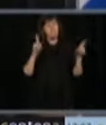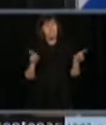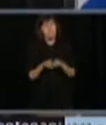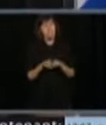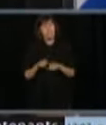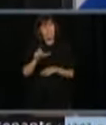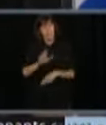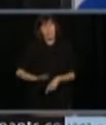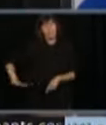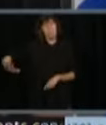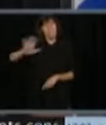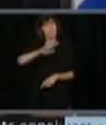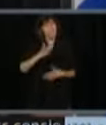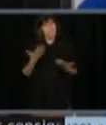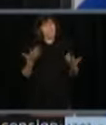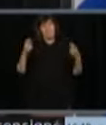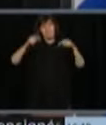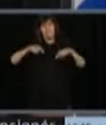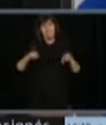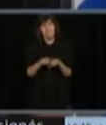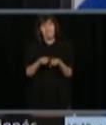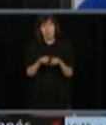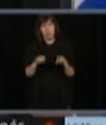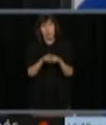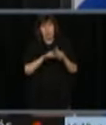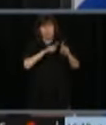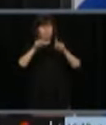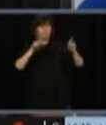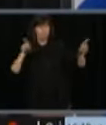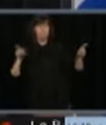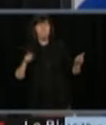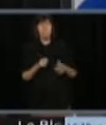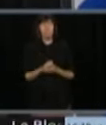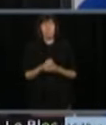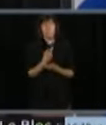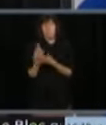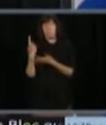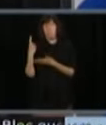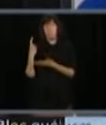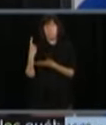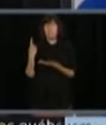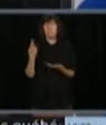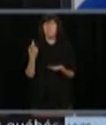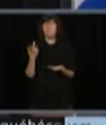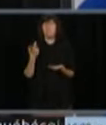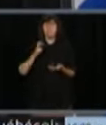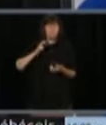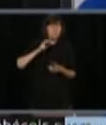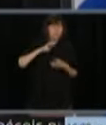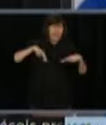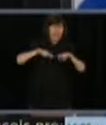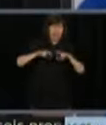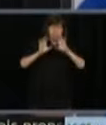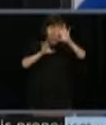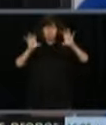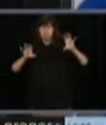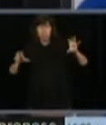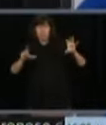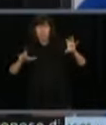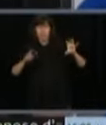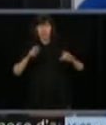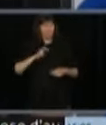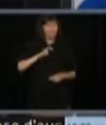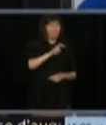épargné. C'est pour ça que j'avais entrepris la semaine dernière une tournée des régions du Québec, une tournée que je vais